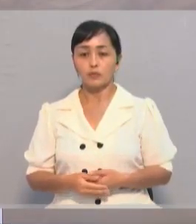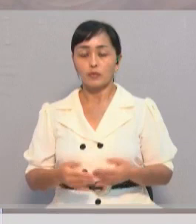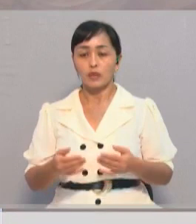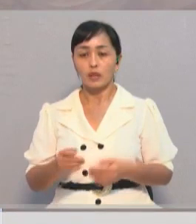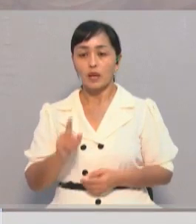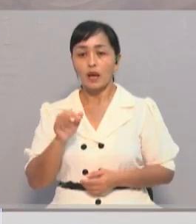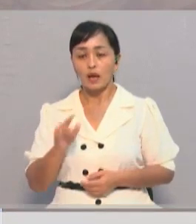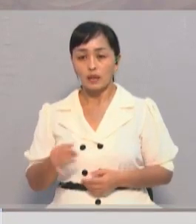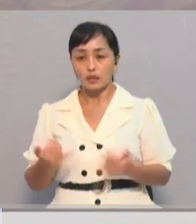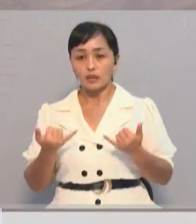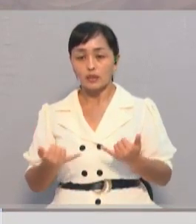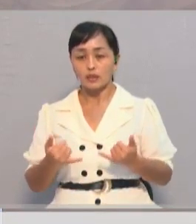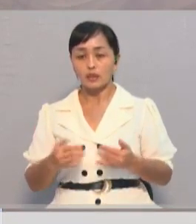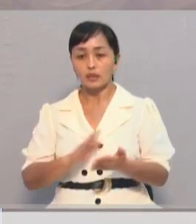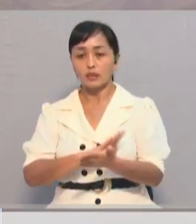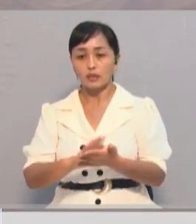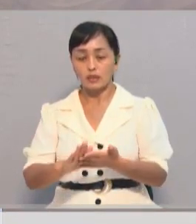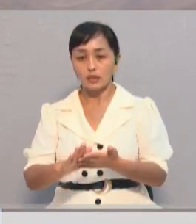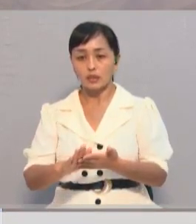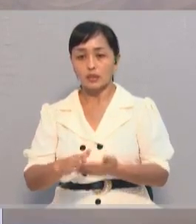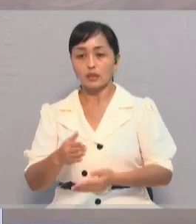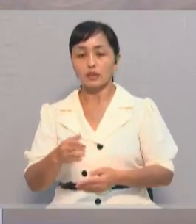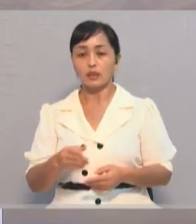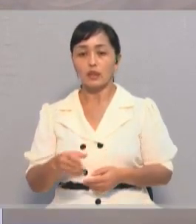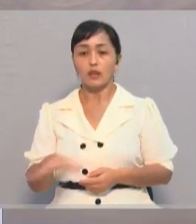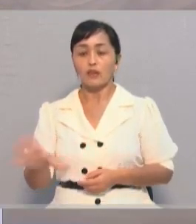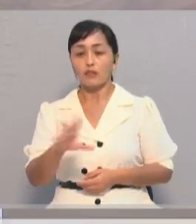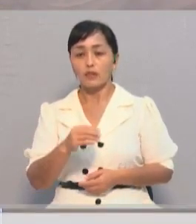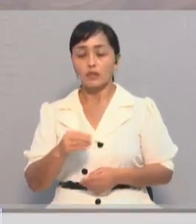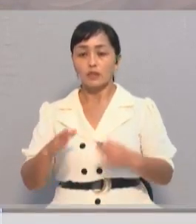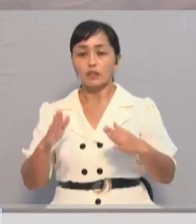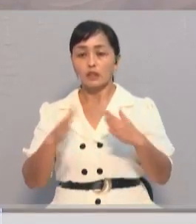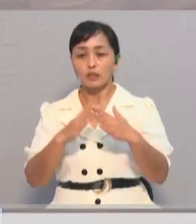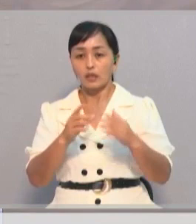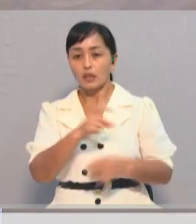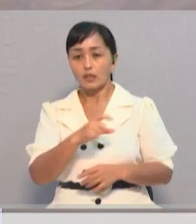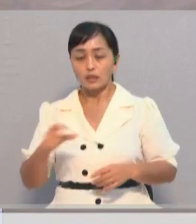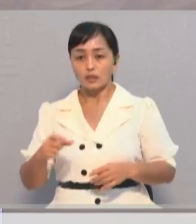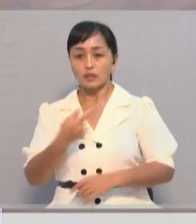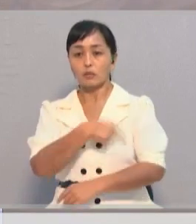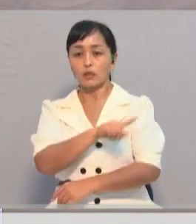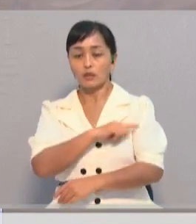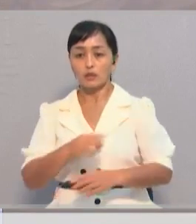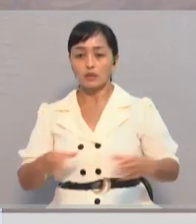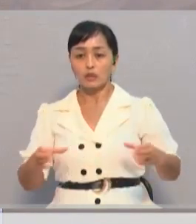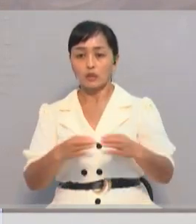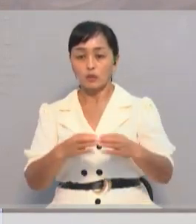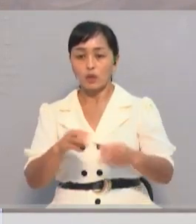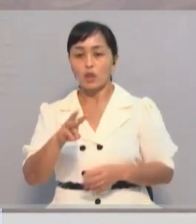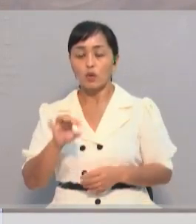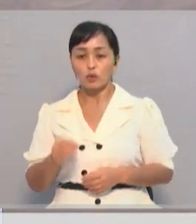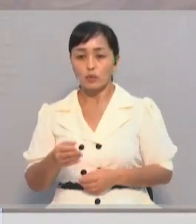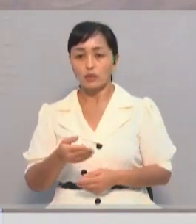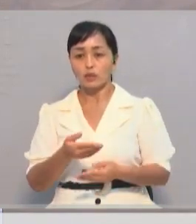Халатность приводит к ухудшению чистоты и порядка. Санитарная чистота во дворах многоэтажных жилых домов и некоторых медицинских учреждений в Тюлькобасском районе